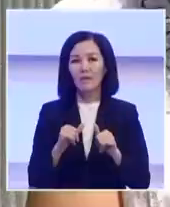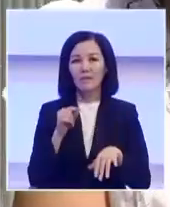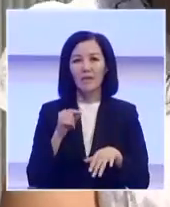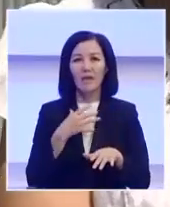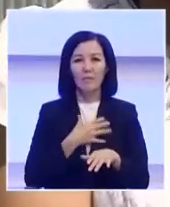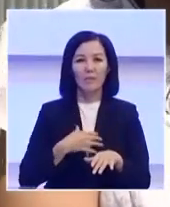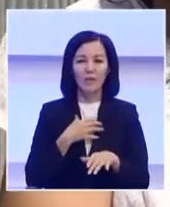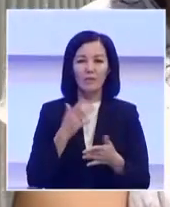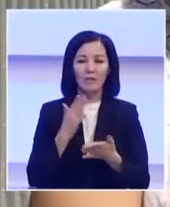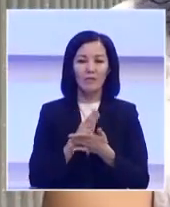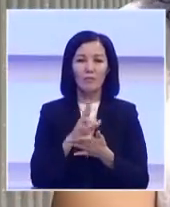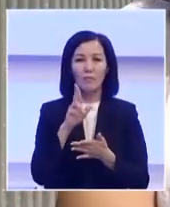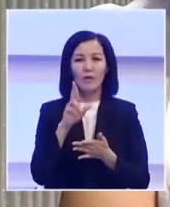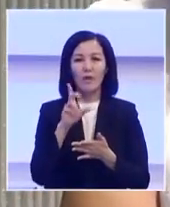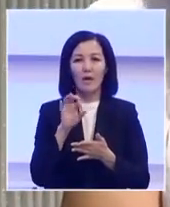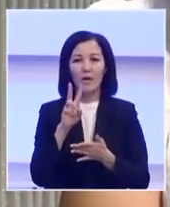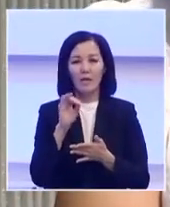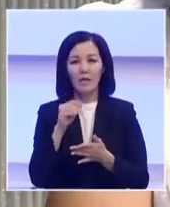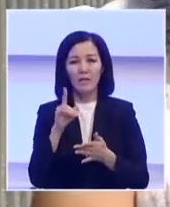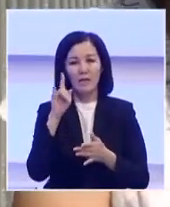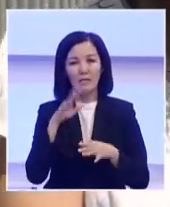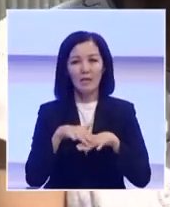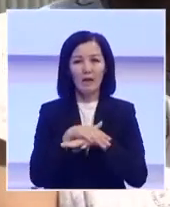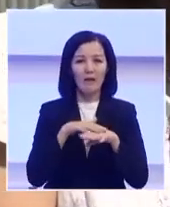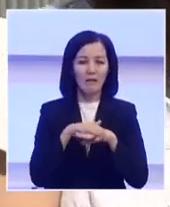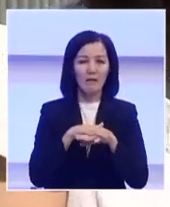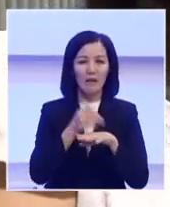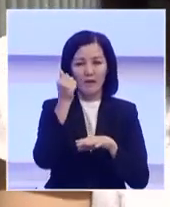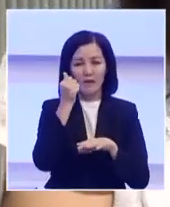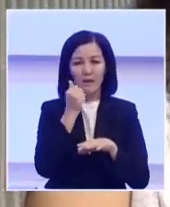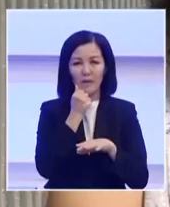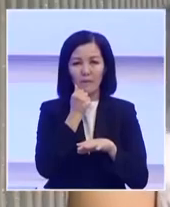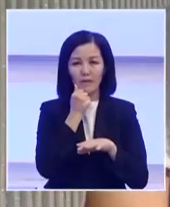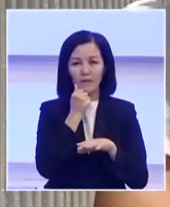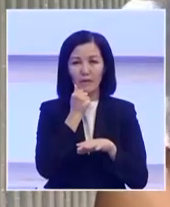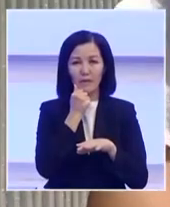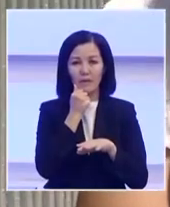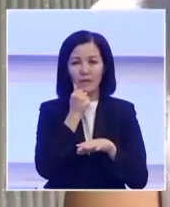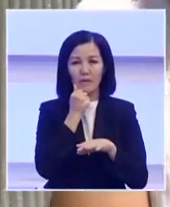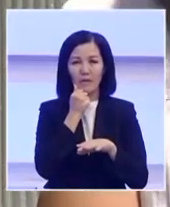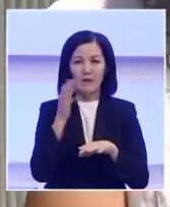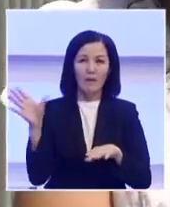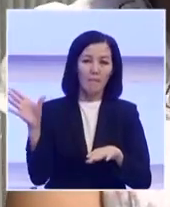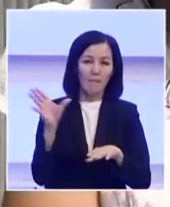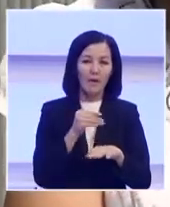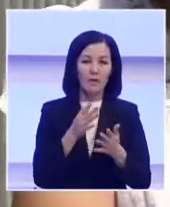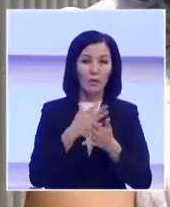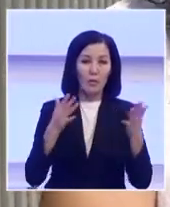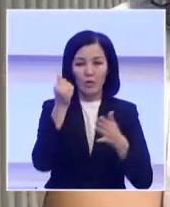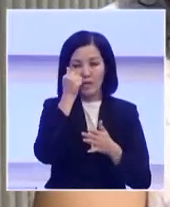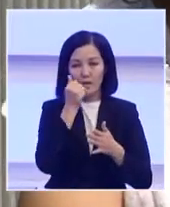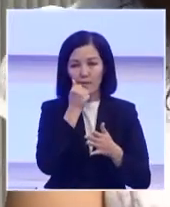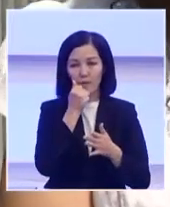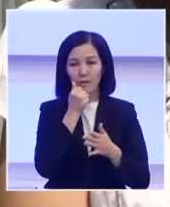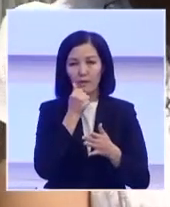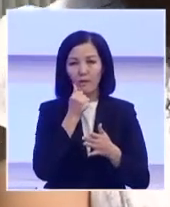ғашыз. Қарекет қорына осы бүкіл қазақ еліне, аман ағамызға, дарын ағамызға, Гүлмира Мұқанқызына бәріне көптің рахметімді